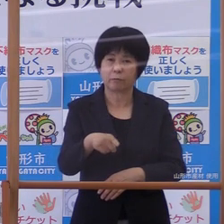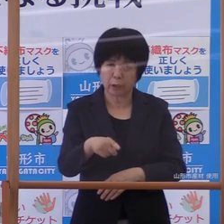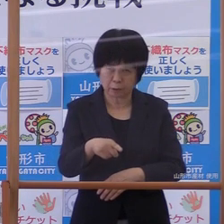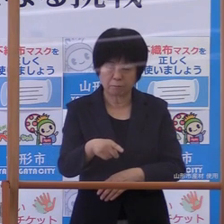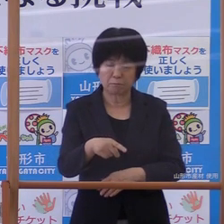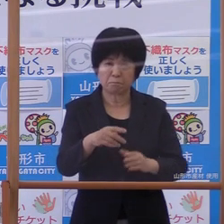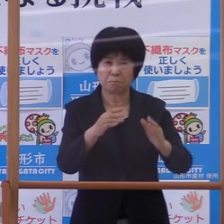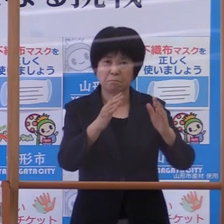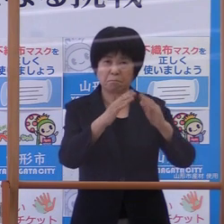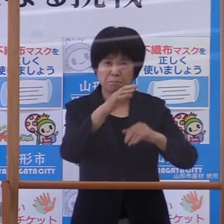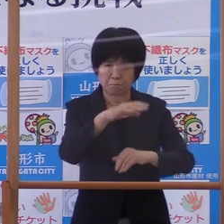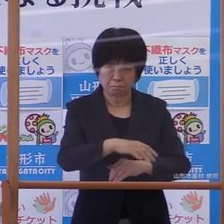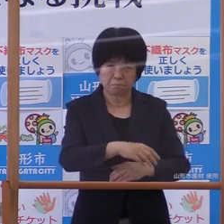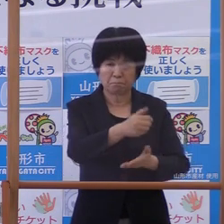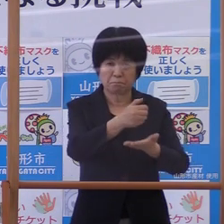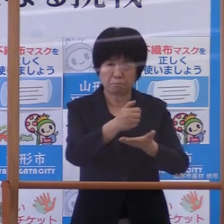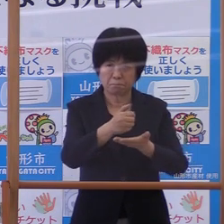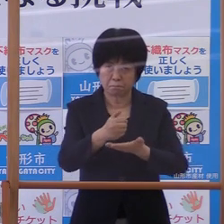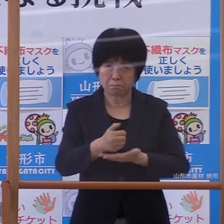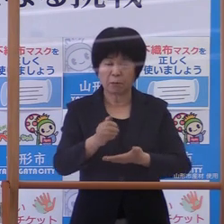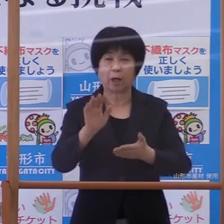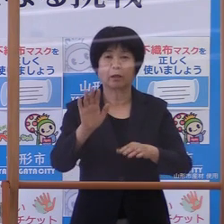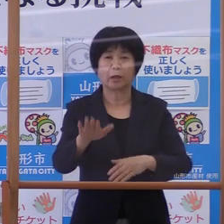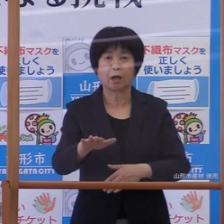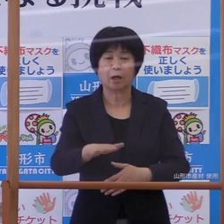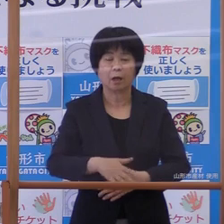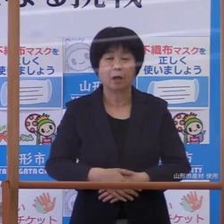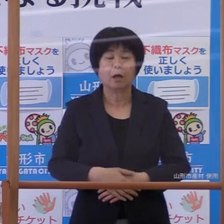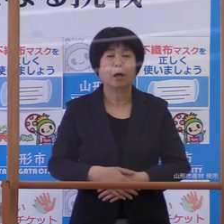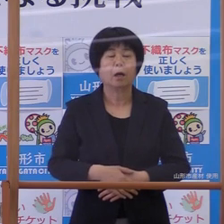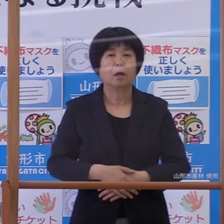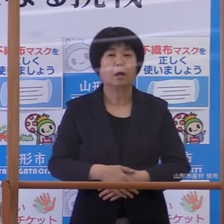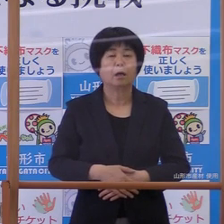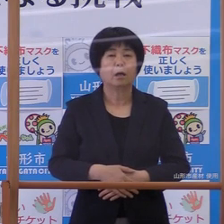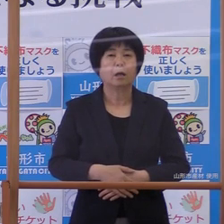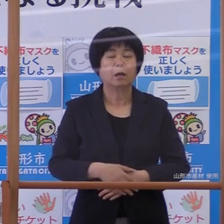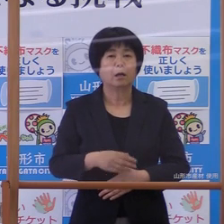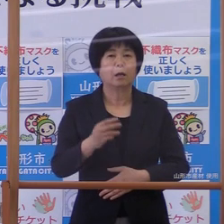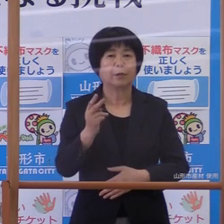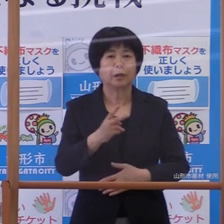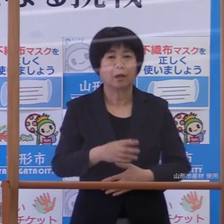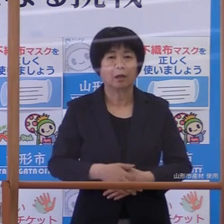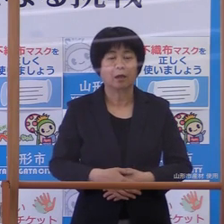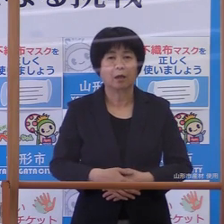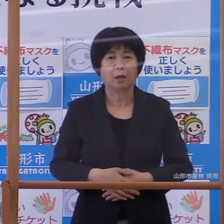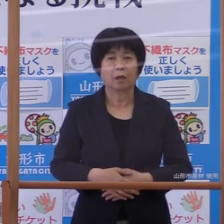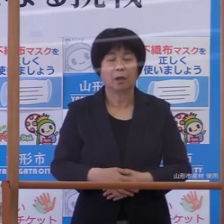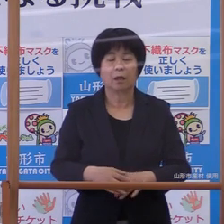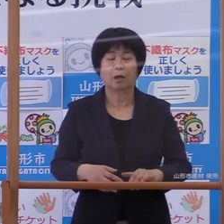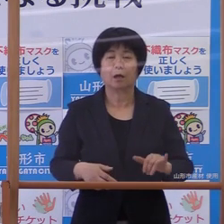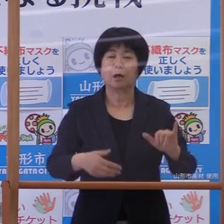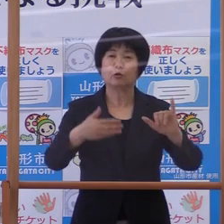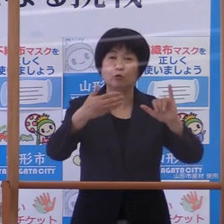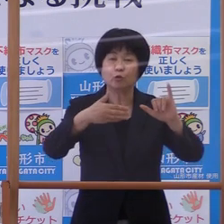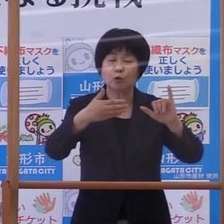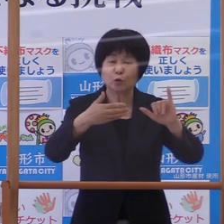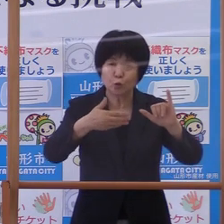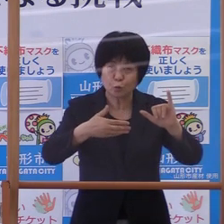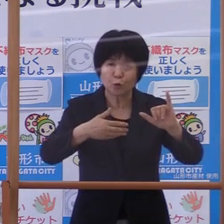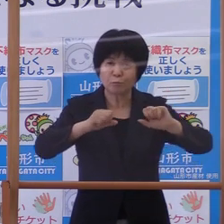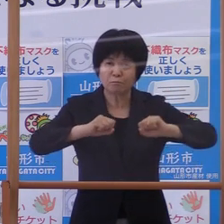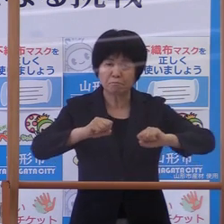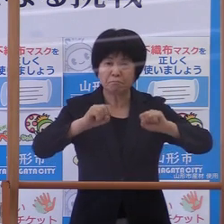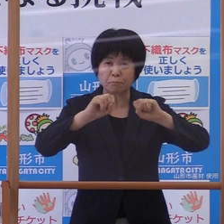会場にお越しいただきました。またですね、YouTube でのライブ配信ですけれ